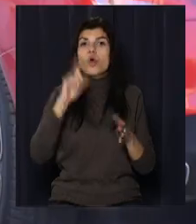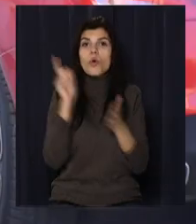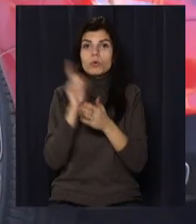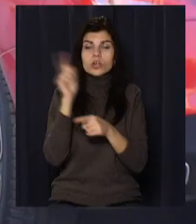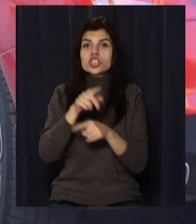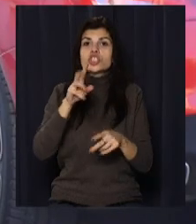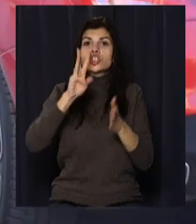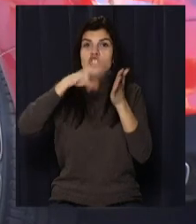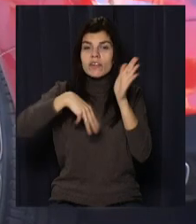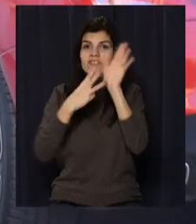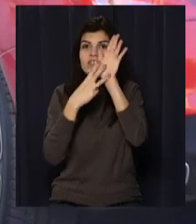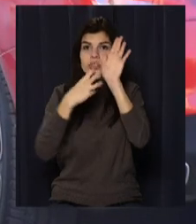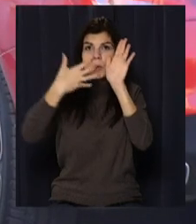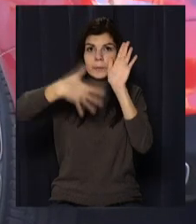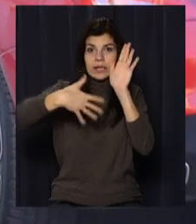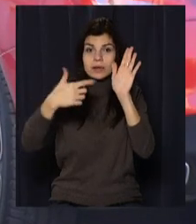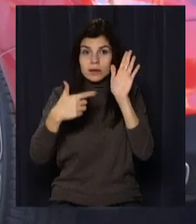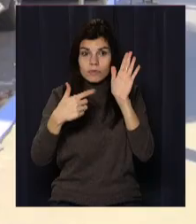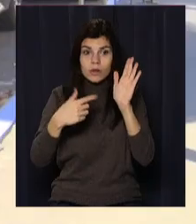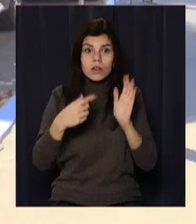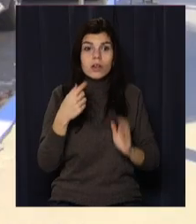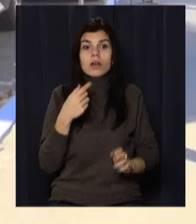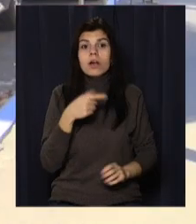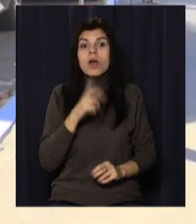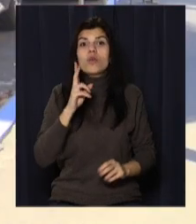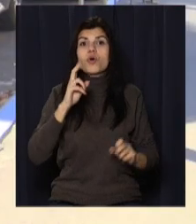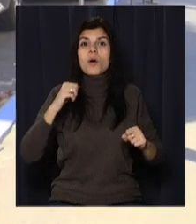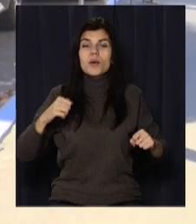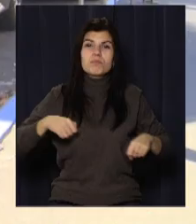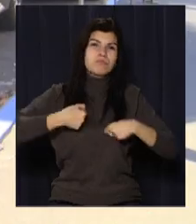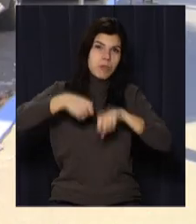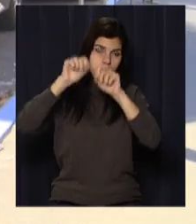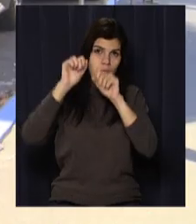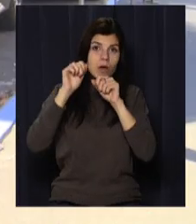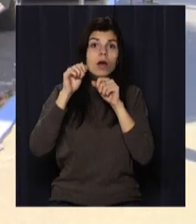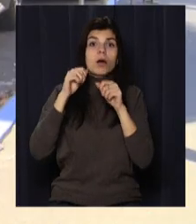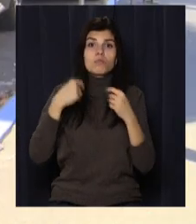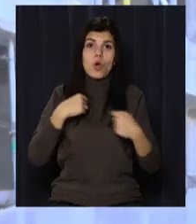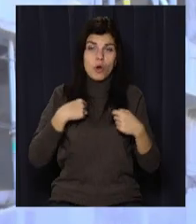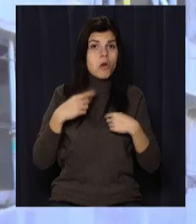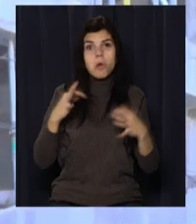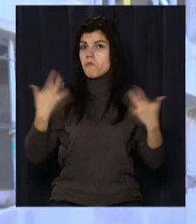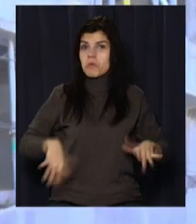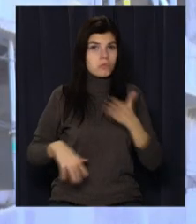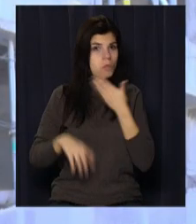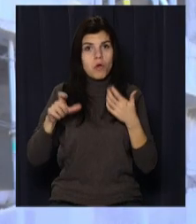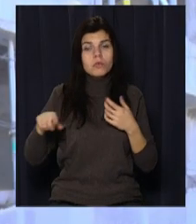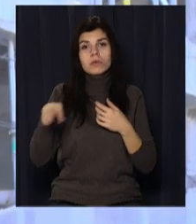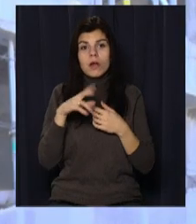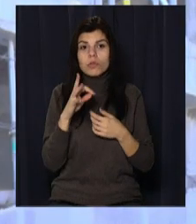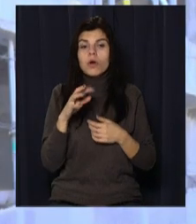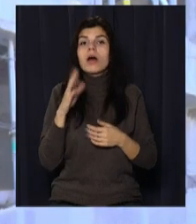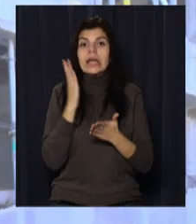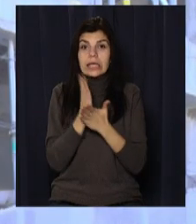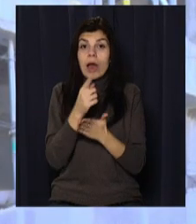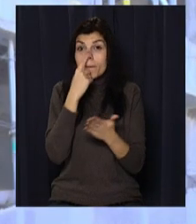штраф 850 гривень. Жоден, кого побили при виконанні з роботи, не звільнився. Для працівників проводять антистресові тренінги, на